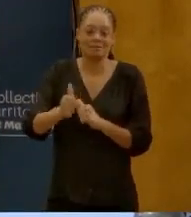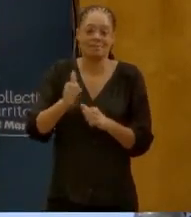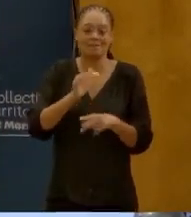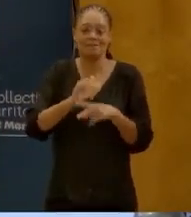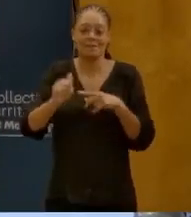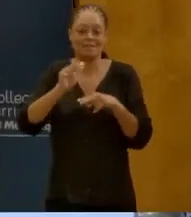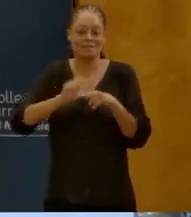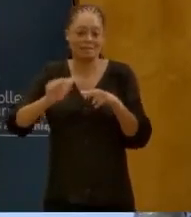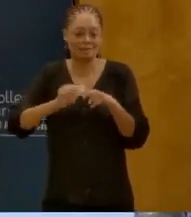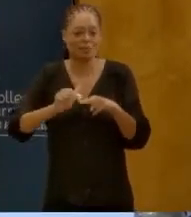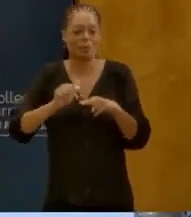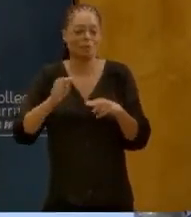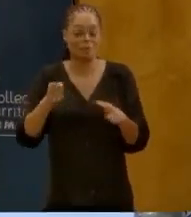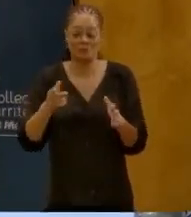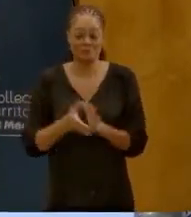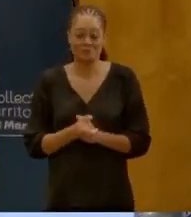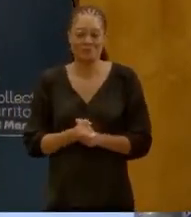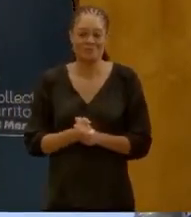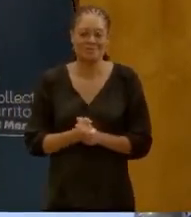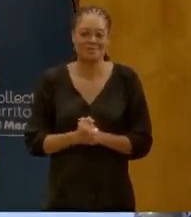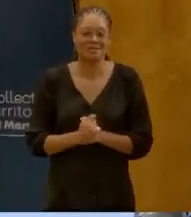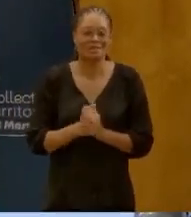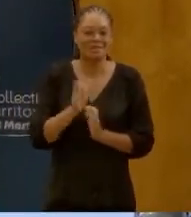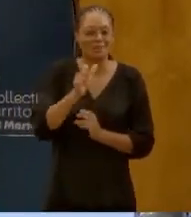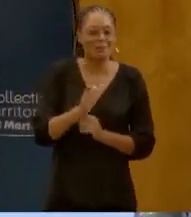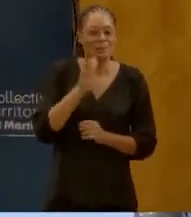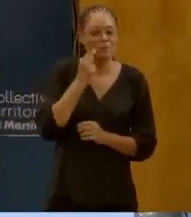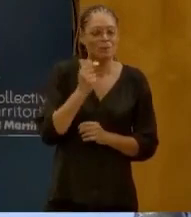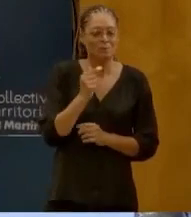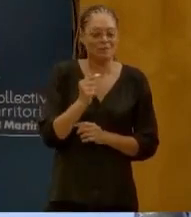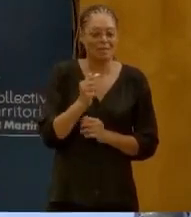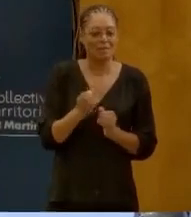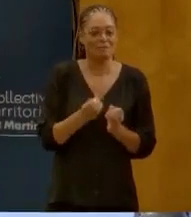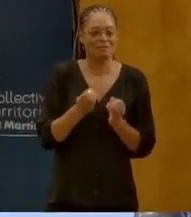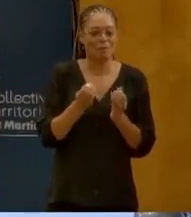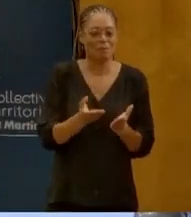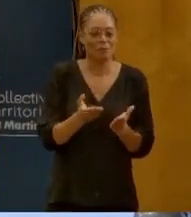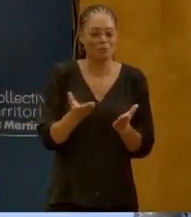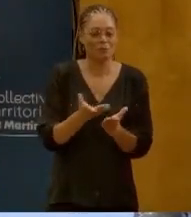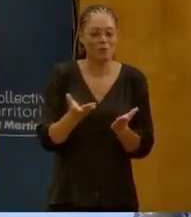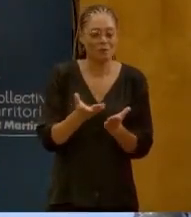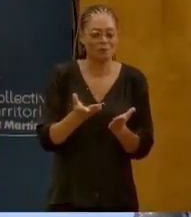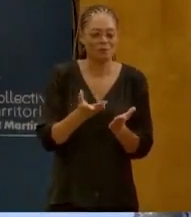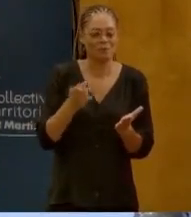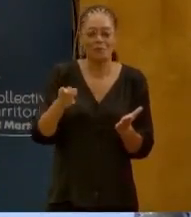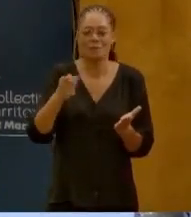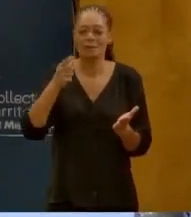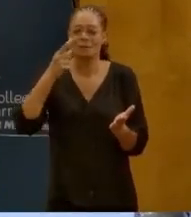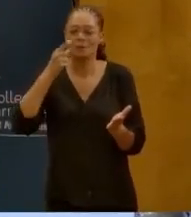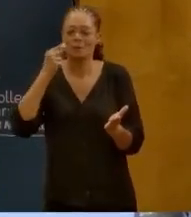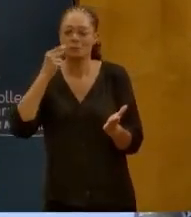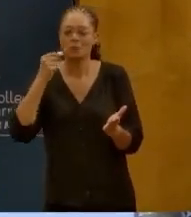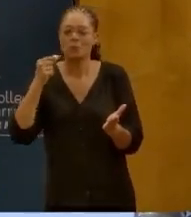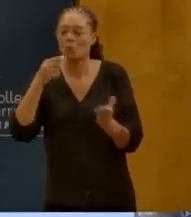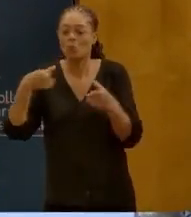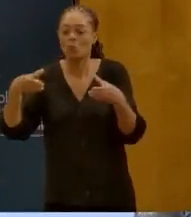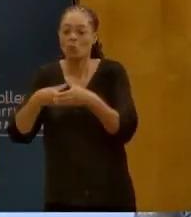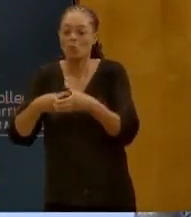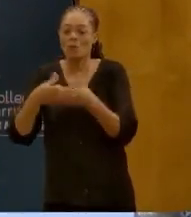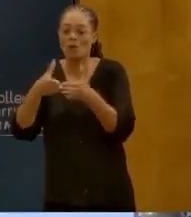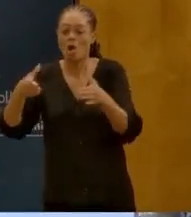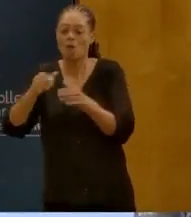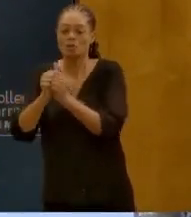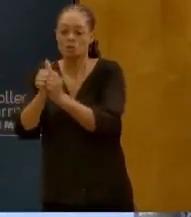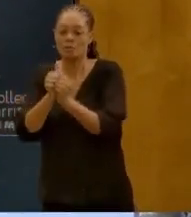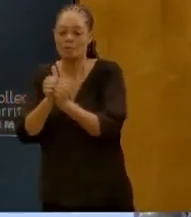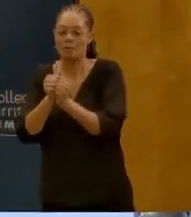propose Samuel Tavernier et que soutient visiblement le collègue du Grand Assemblée va dans le bon